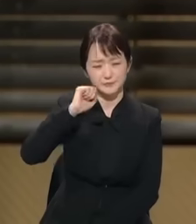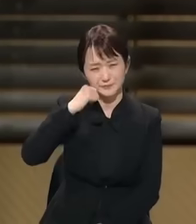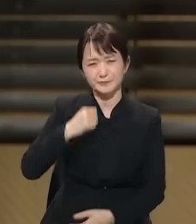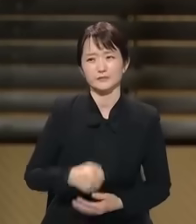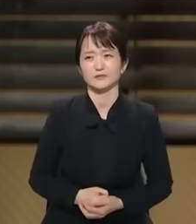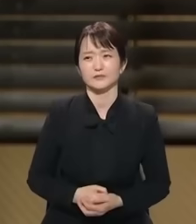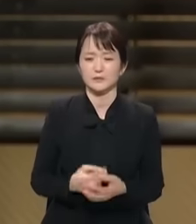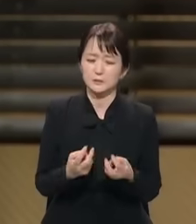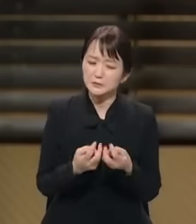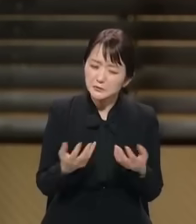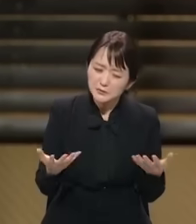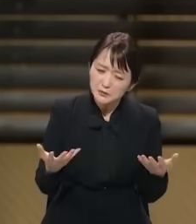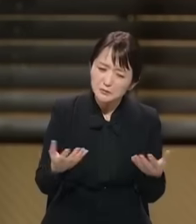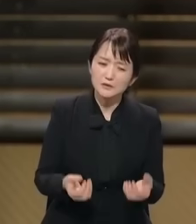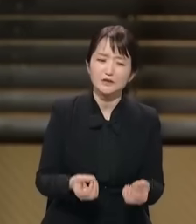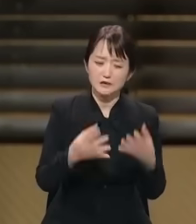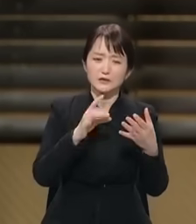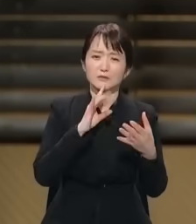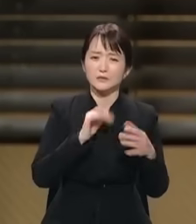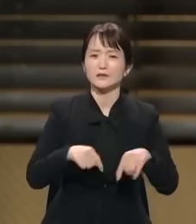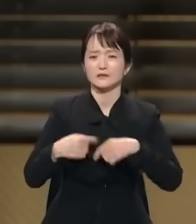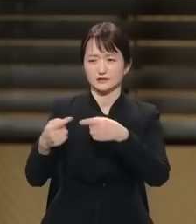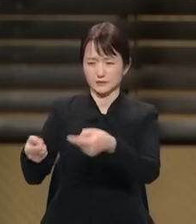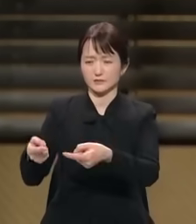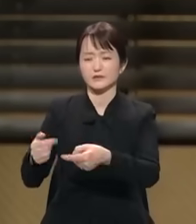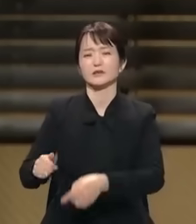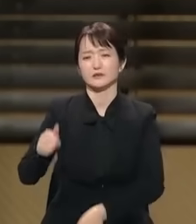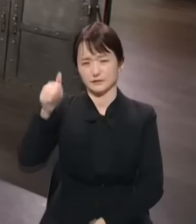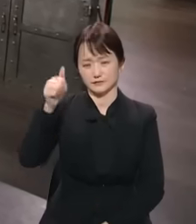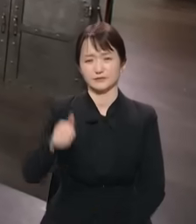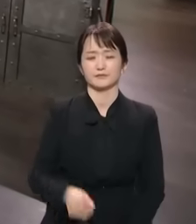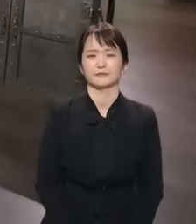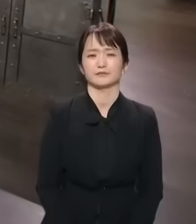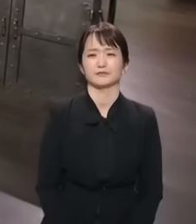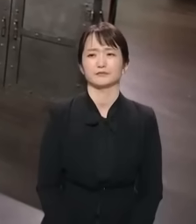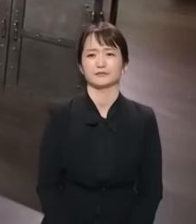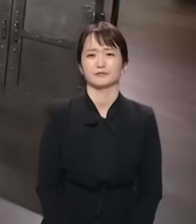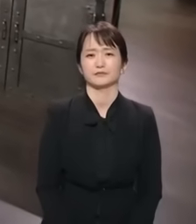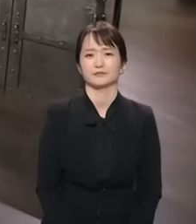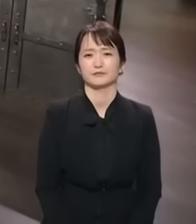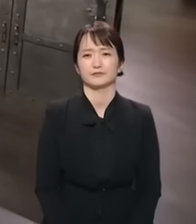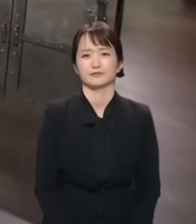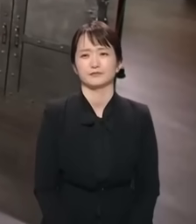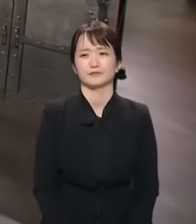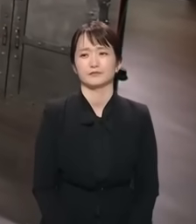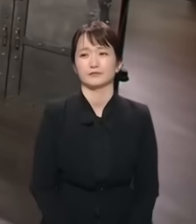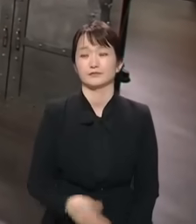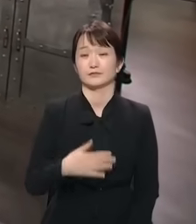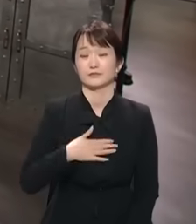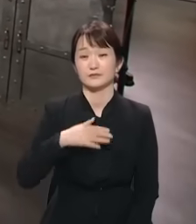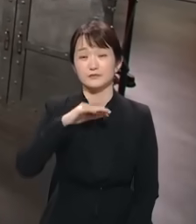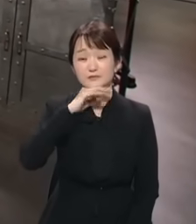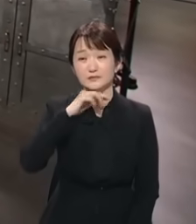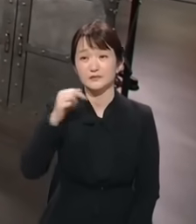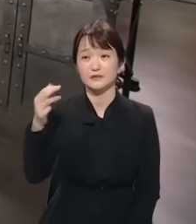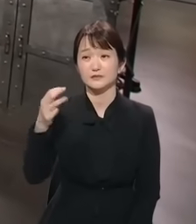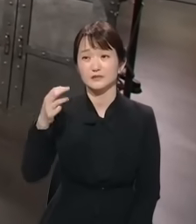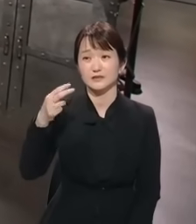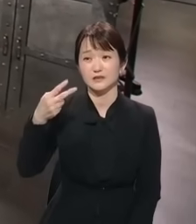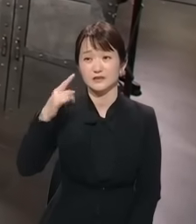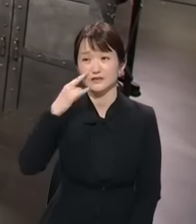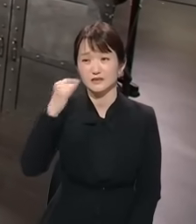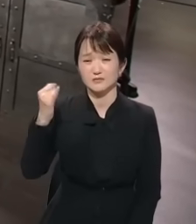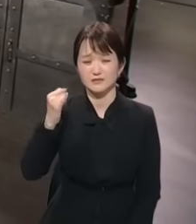수 없는 자리만 가시는 걸로 서로 그냥 좀 참으시는 게 나을 것 같아요. 아 그렇군요. 자, 이화자님. 나도 80cm이지만 말도 안